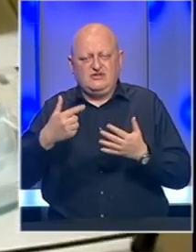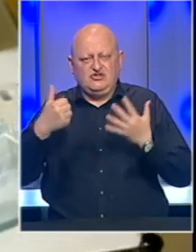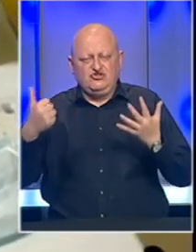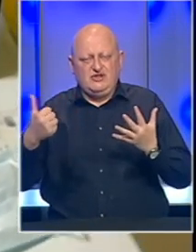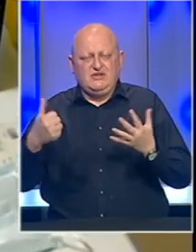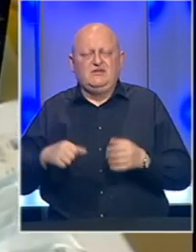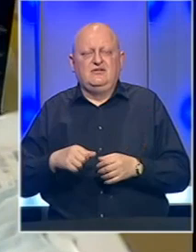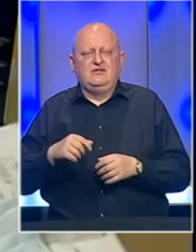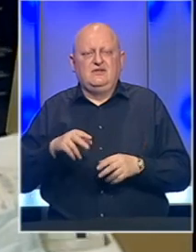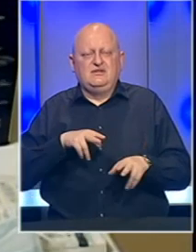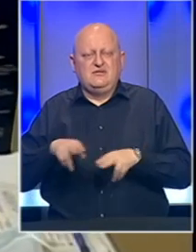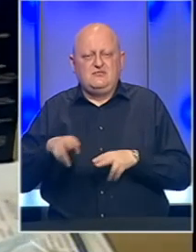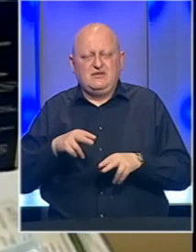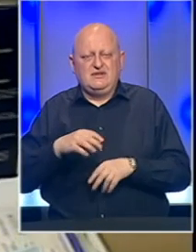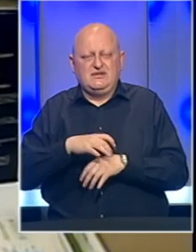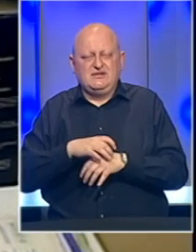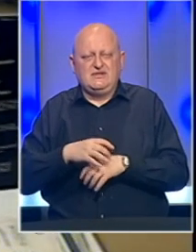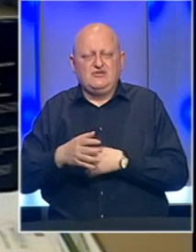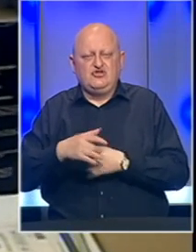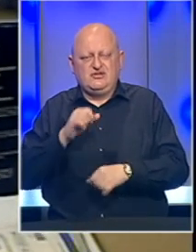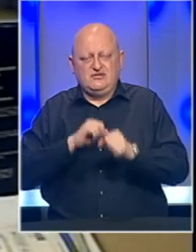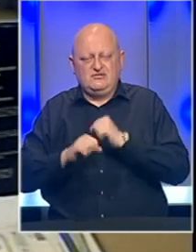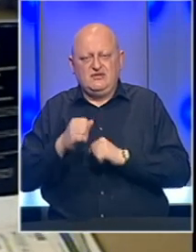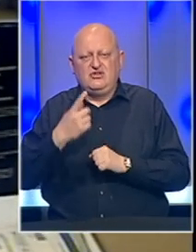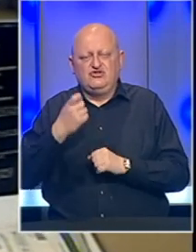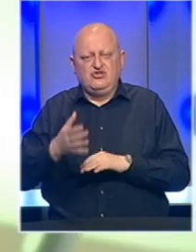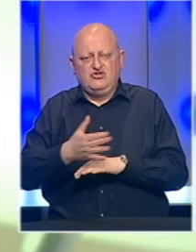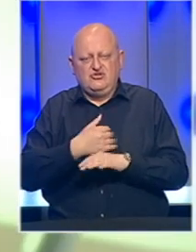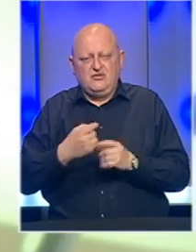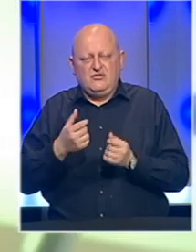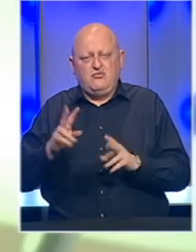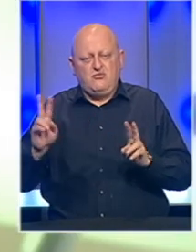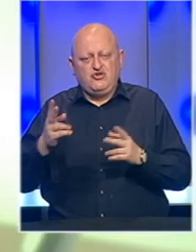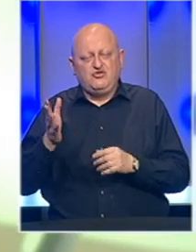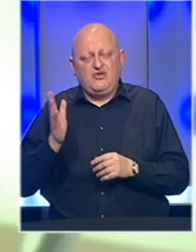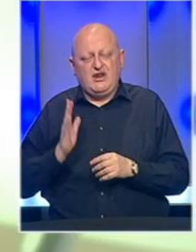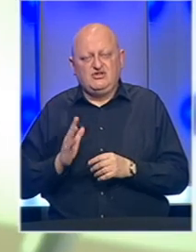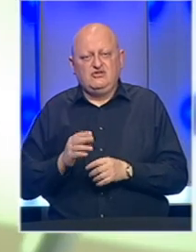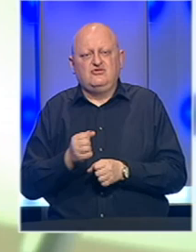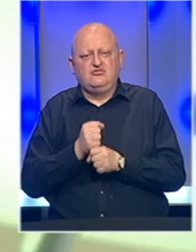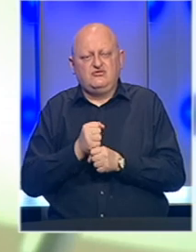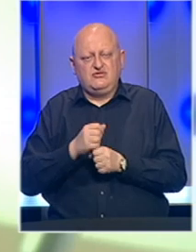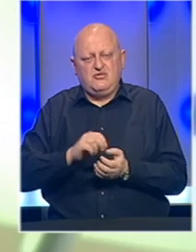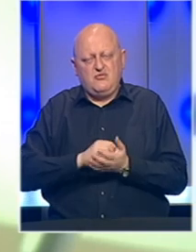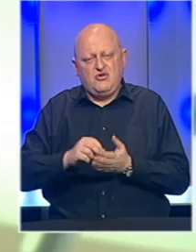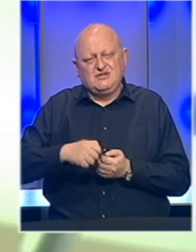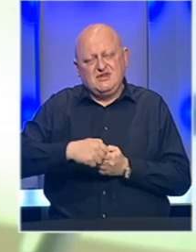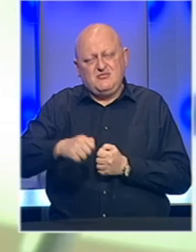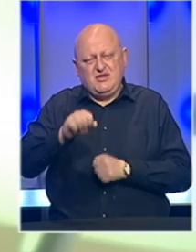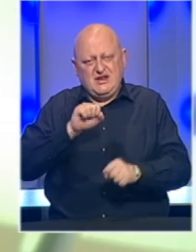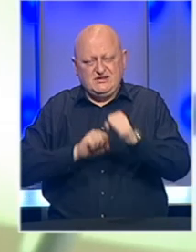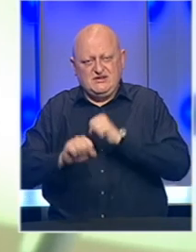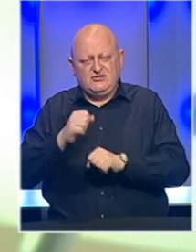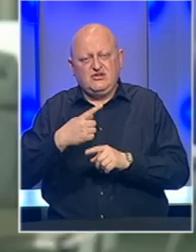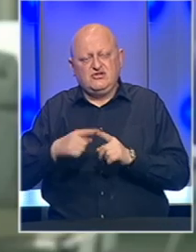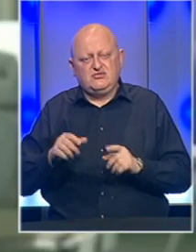24.476. Iz resornog ministarstva zdravlja i socijalne zaštite još jednom su iskoristili priliku da pozovu građane da se pridržavaju propisanih mjera zaštite